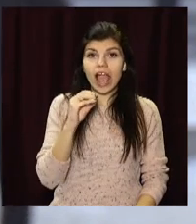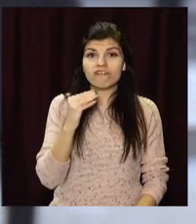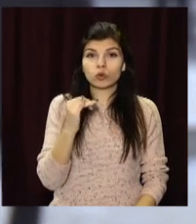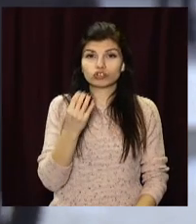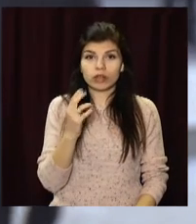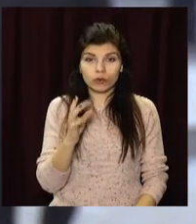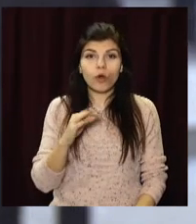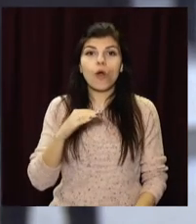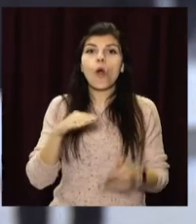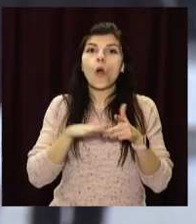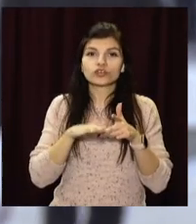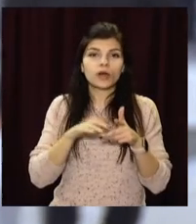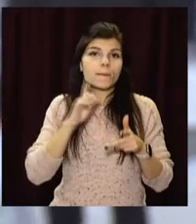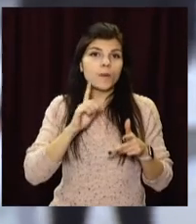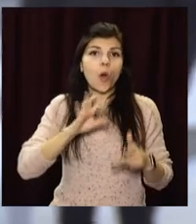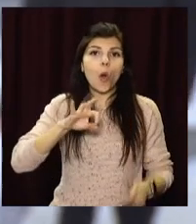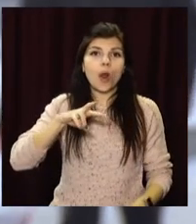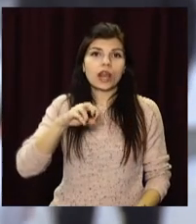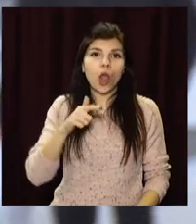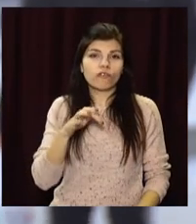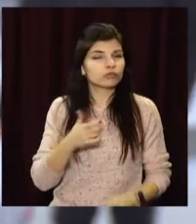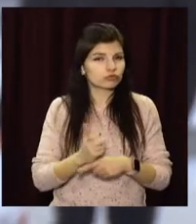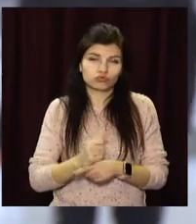отчество пока что, к сожалению, Олегович.